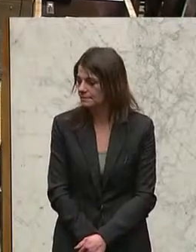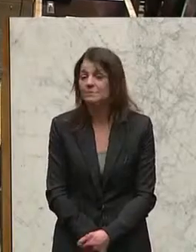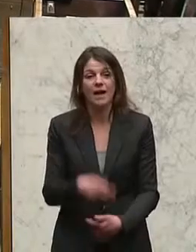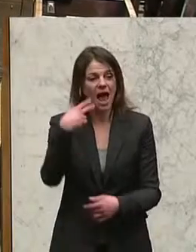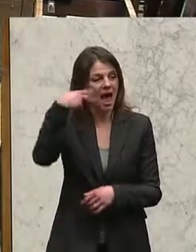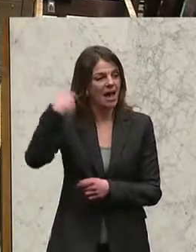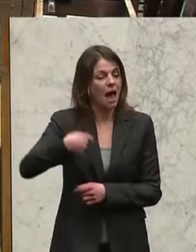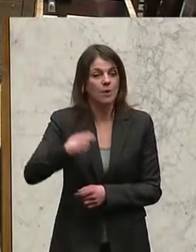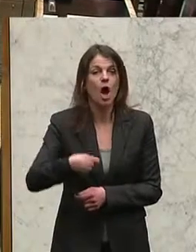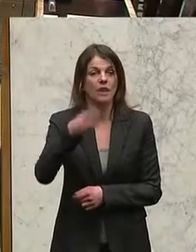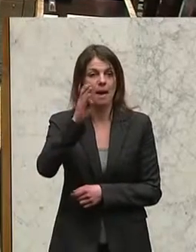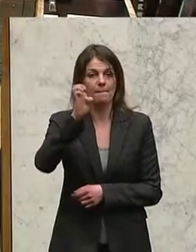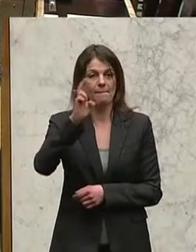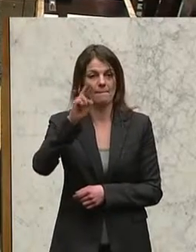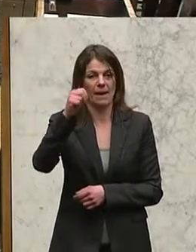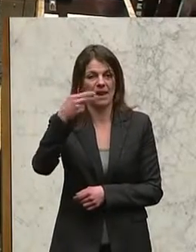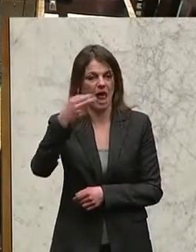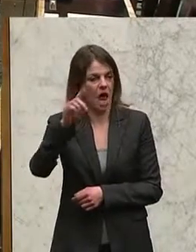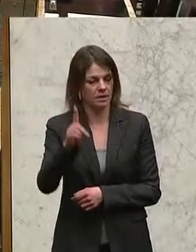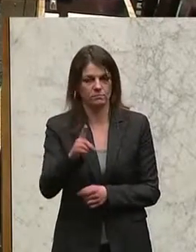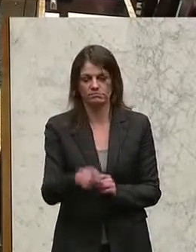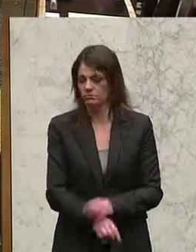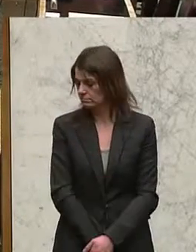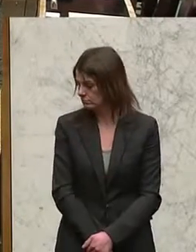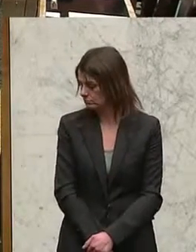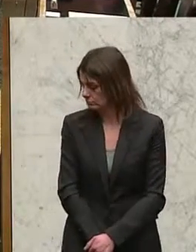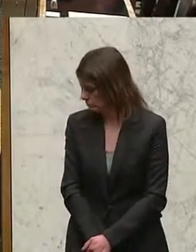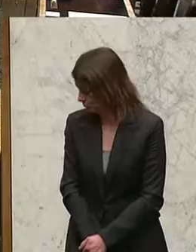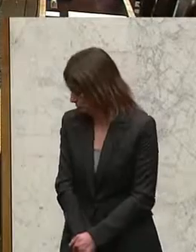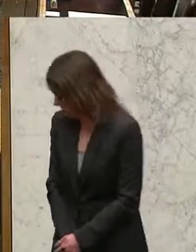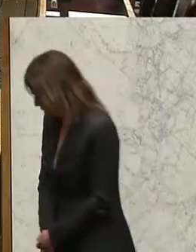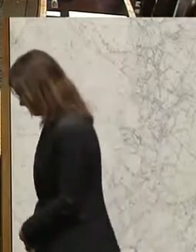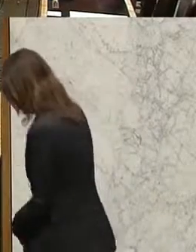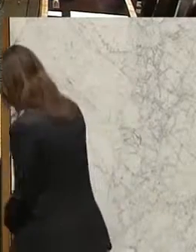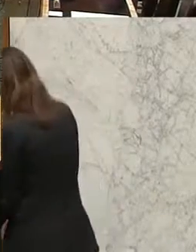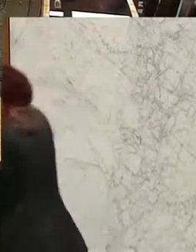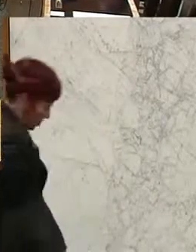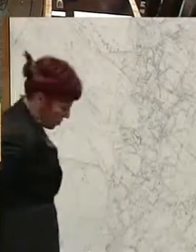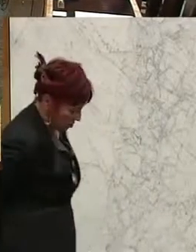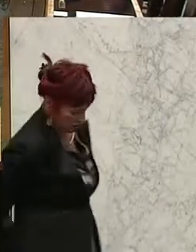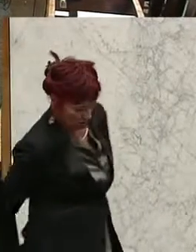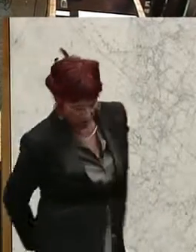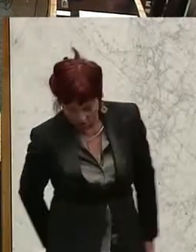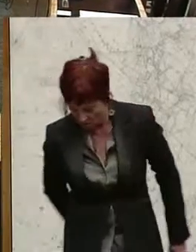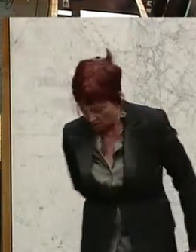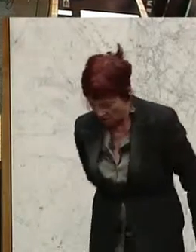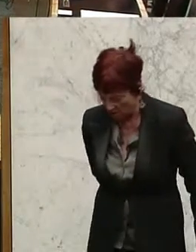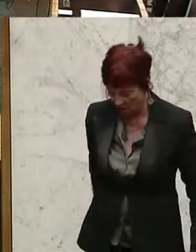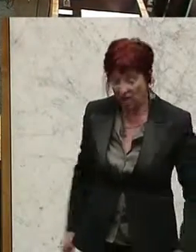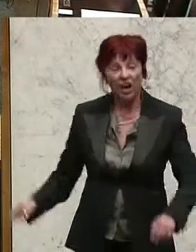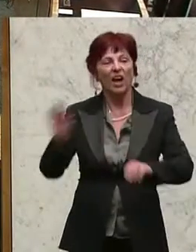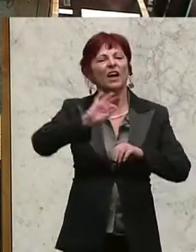Herr Abgeordneter Michael Bernhard. Michael Bernhard ist Umweltsprecher der NEOS und auch Obmann des